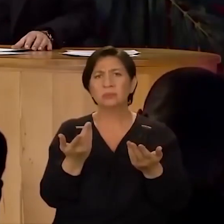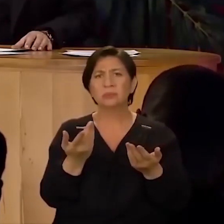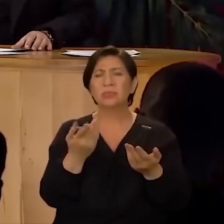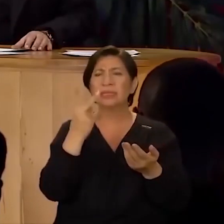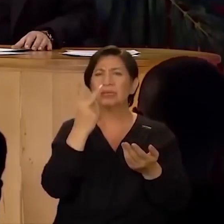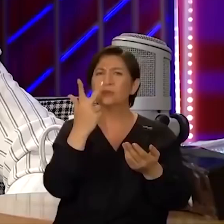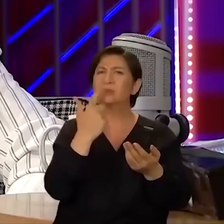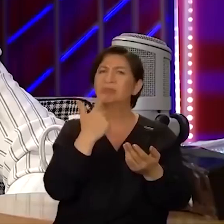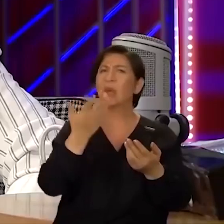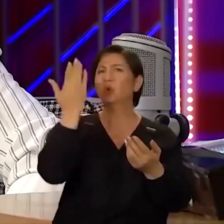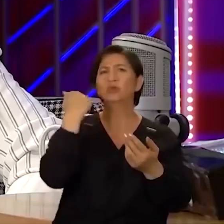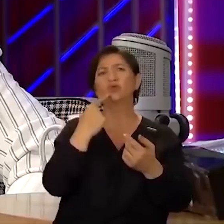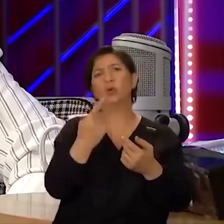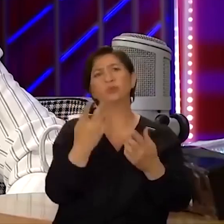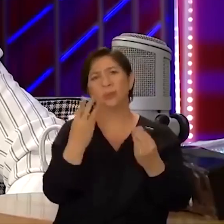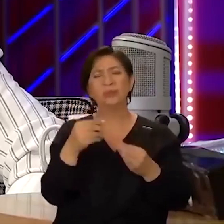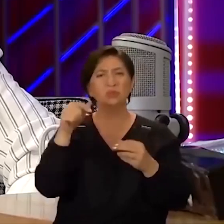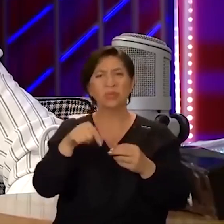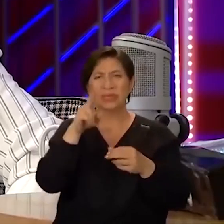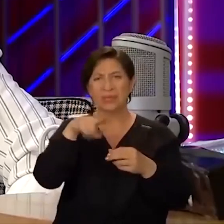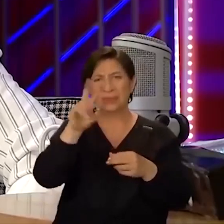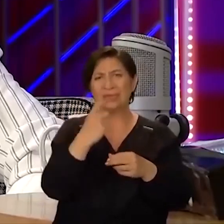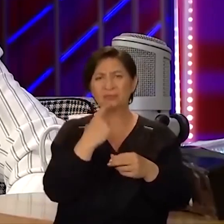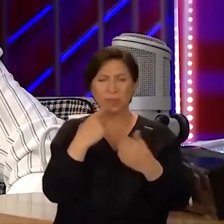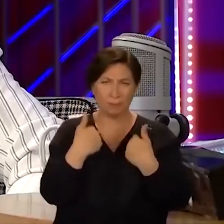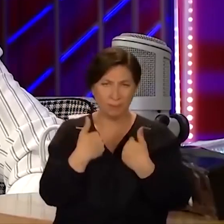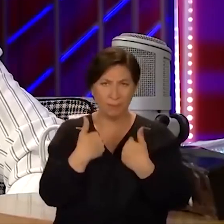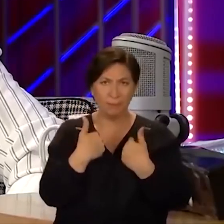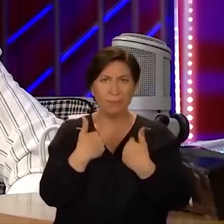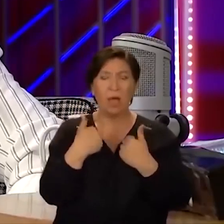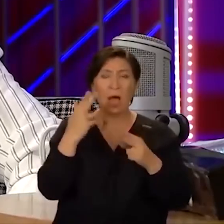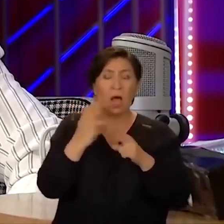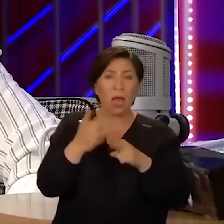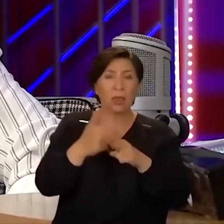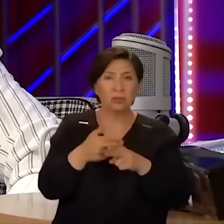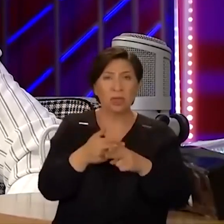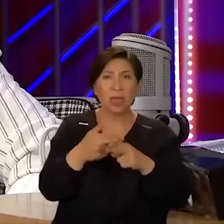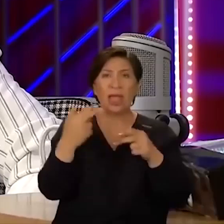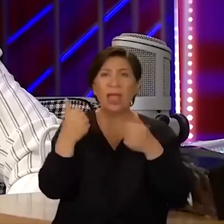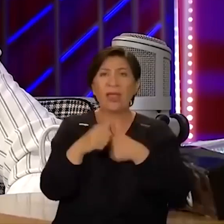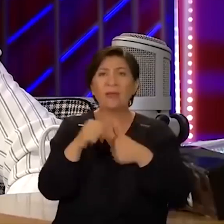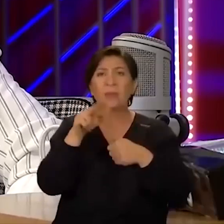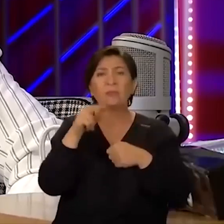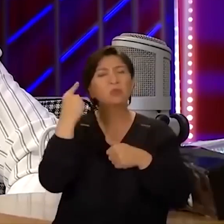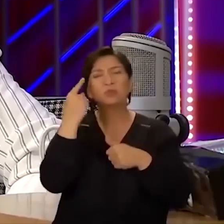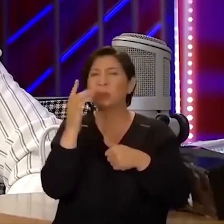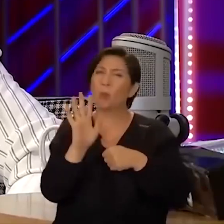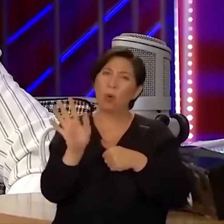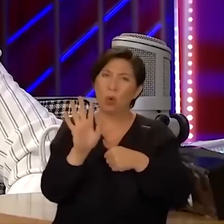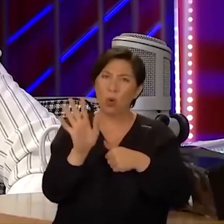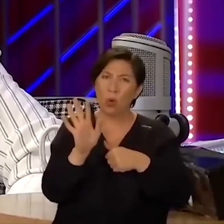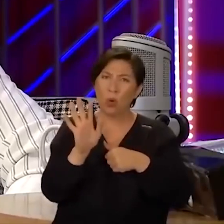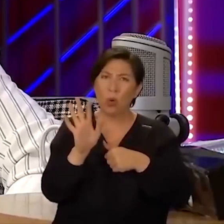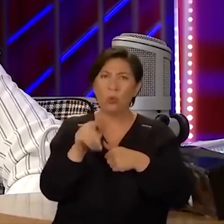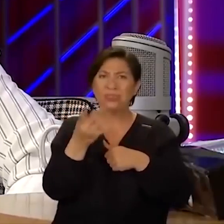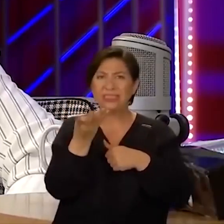iki üç sene evvel söylemiş olabilirim aslında şu anda 27 yaşındayım alelacele evlenmek gibi bir düşüncem de yok